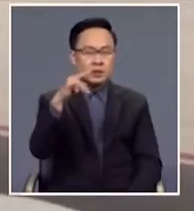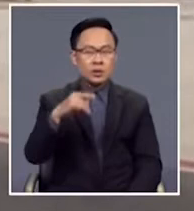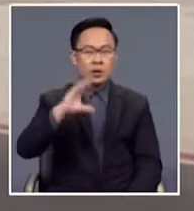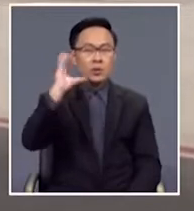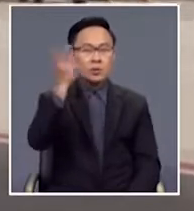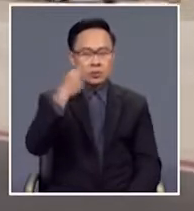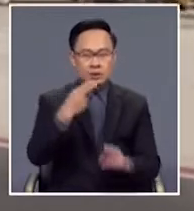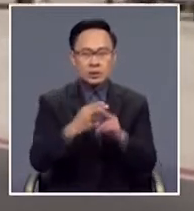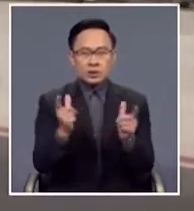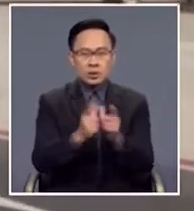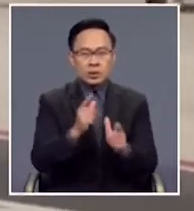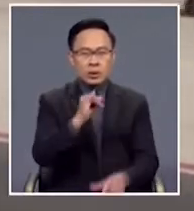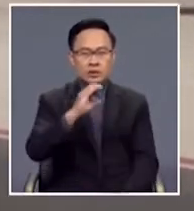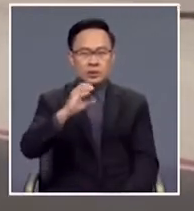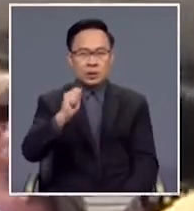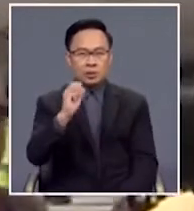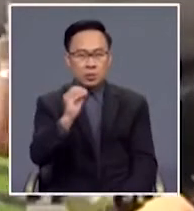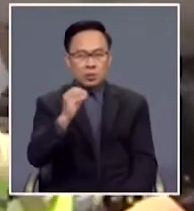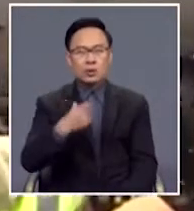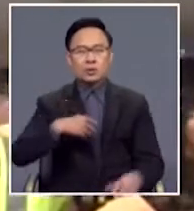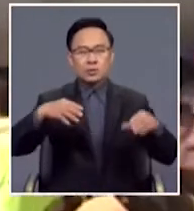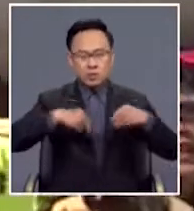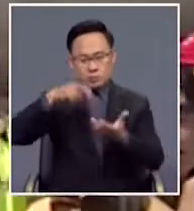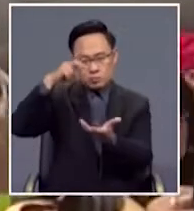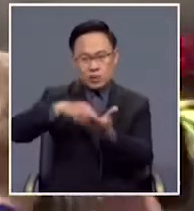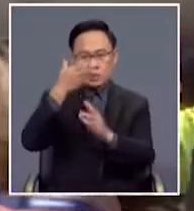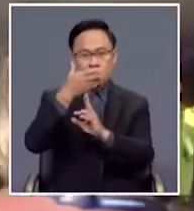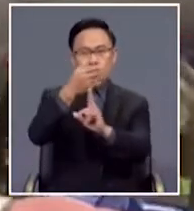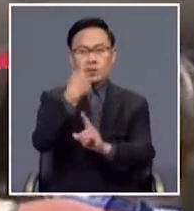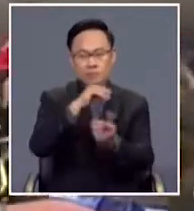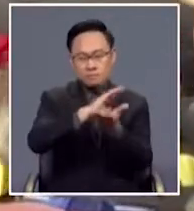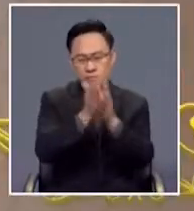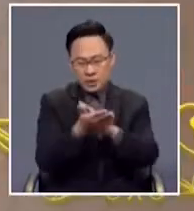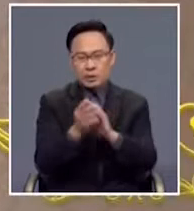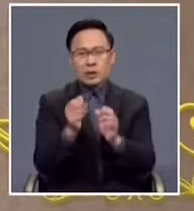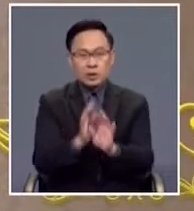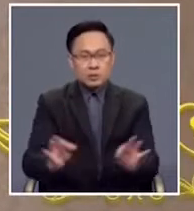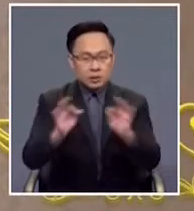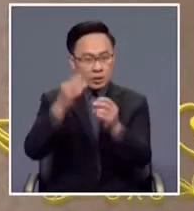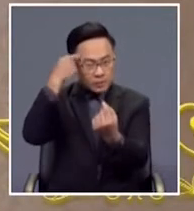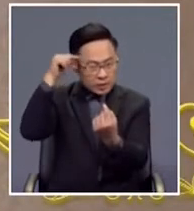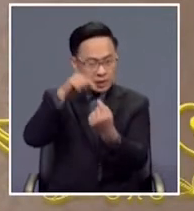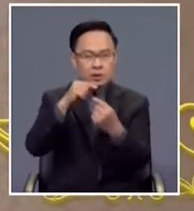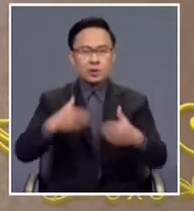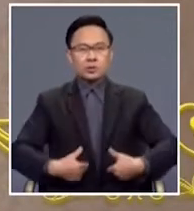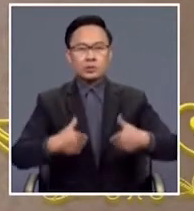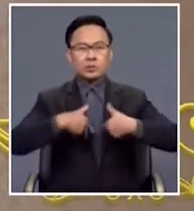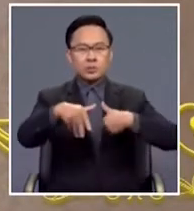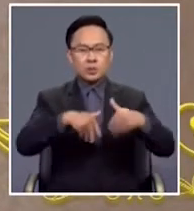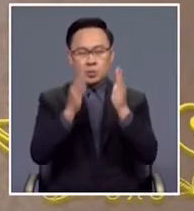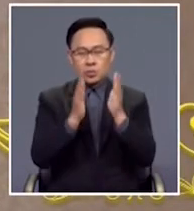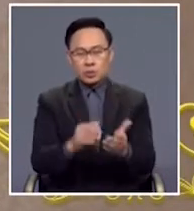จาก ICAO แต่ที่สำคัญกว่านั้นก็คือรัฐบาลนี้คำนึงว่าทุกชีวิตมีค่าความปลอดภัยของผู้ใช้บริการจึ